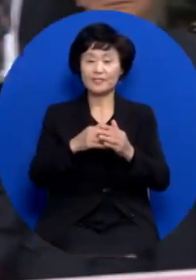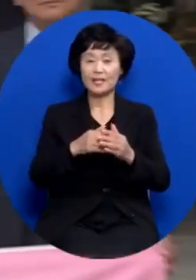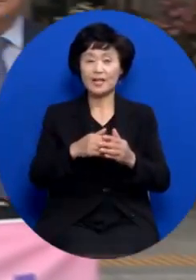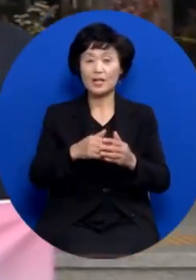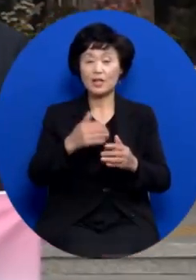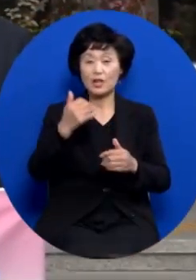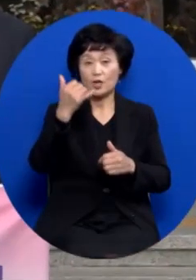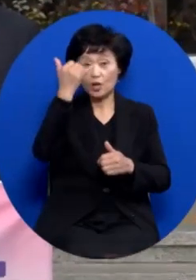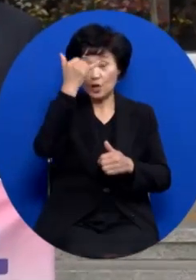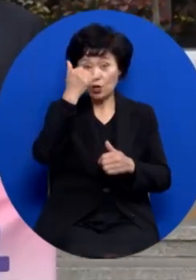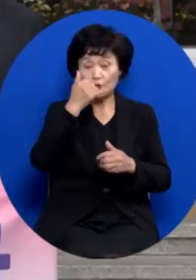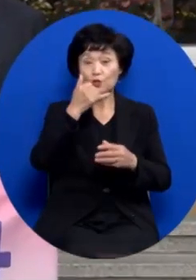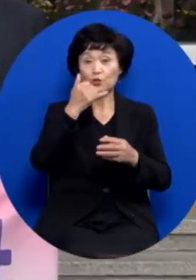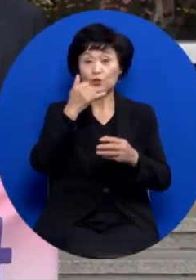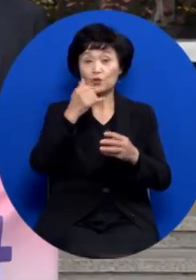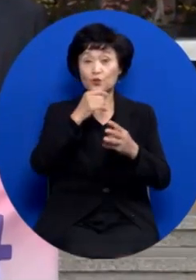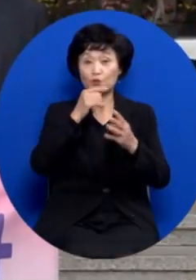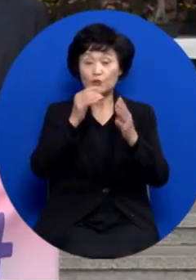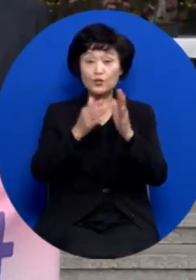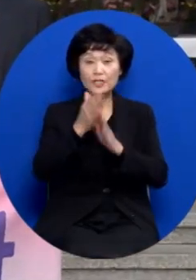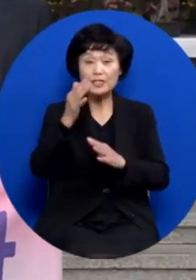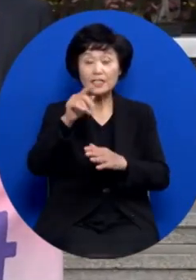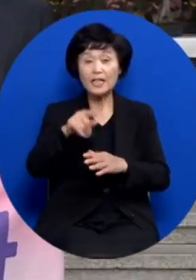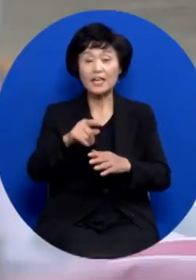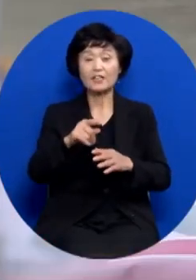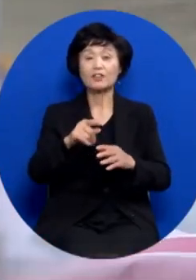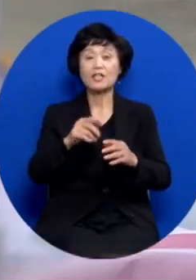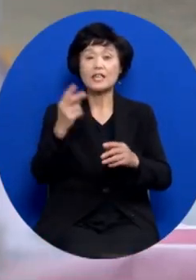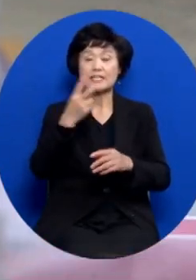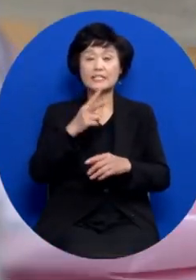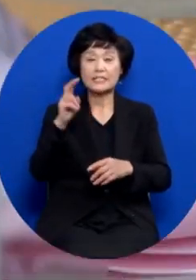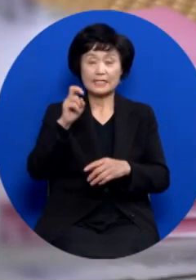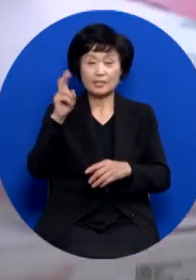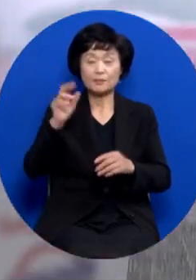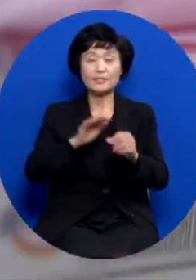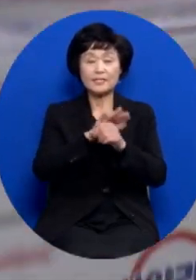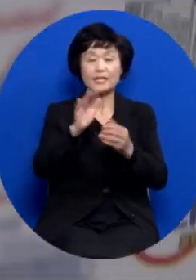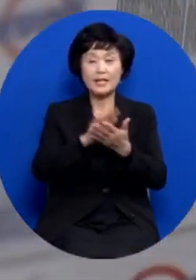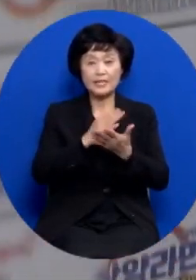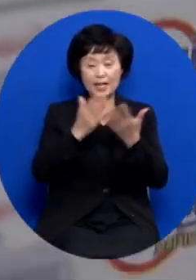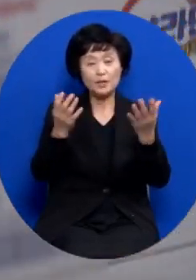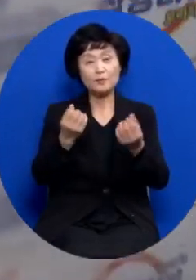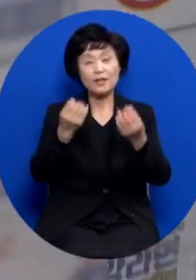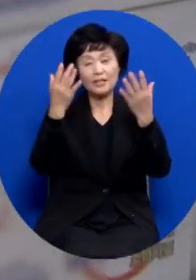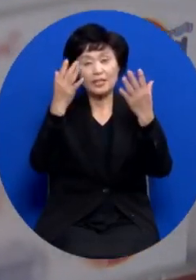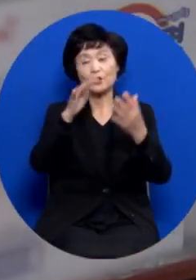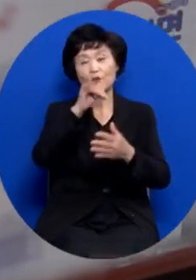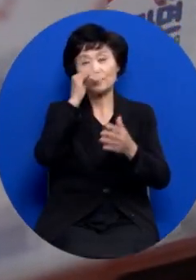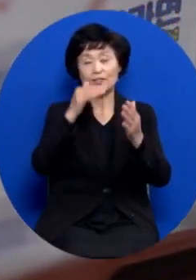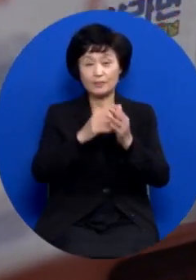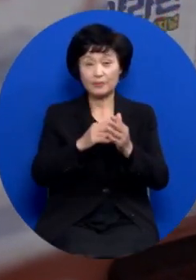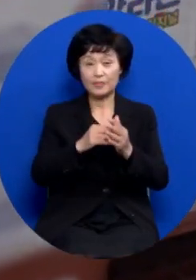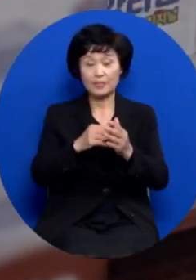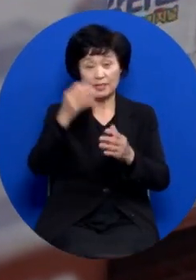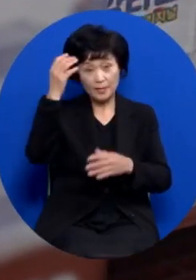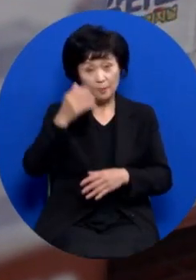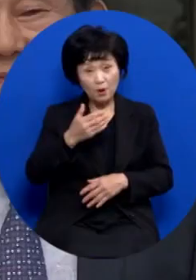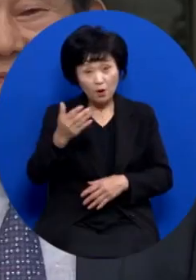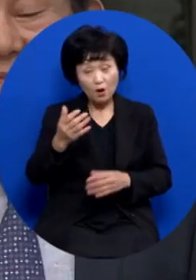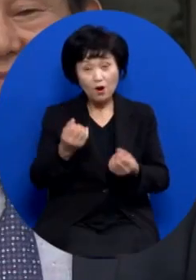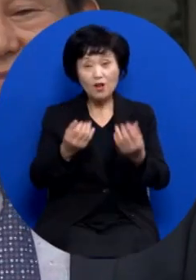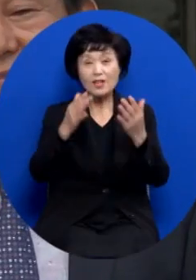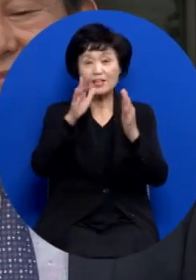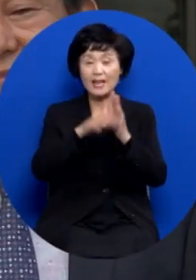충주시 기독교연합회는 1일 충주시청을 방문해 2022 사랑나눔 행사를 가졌습니다. 이날 기탁식에선